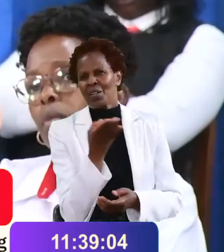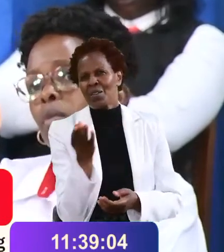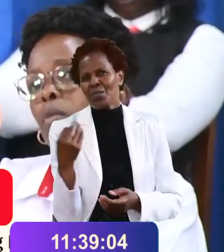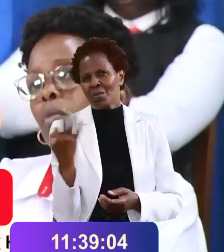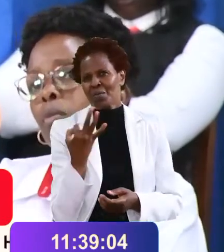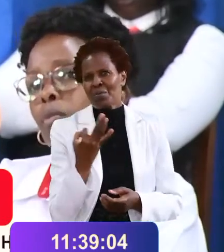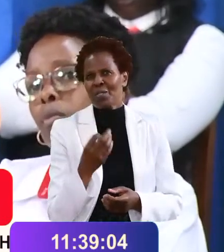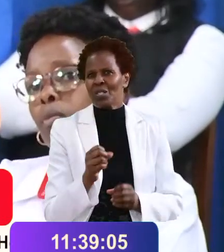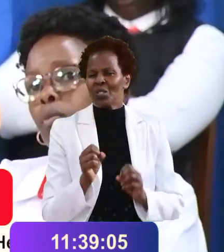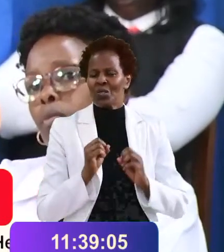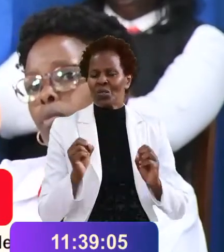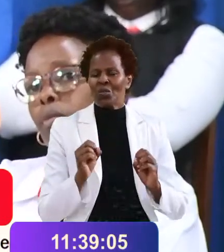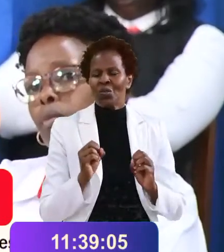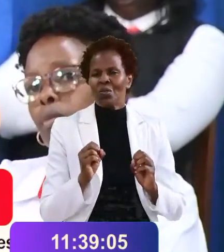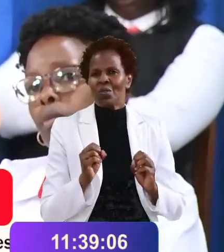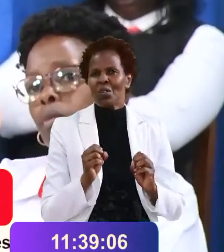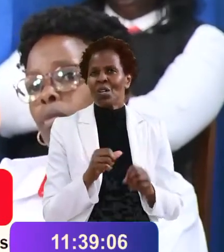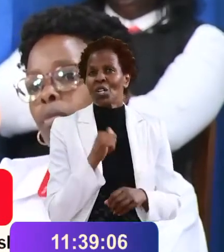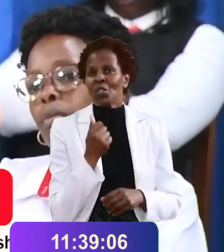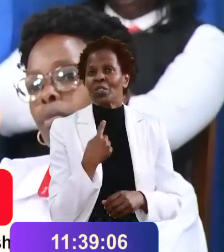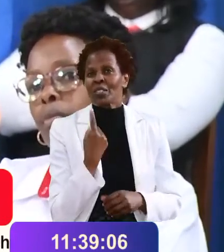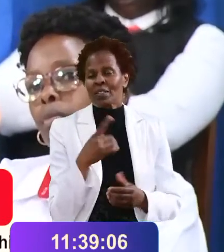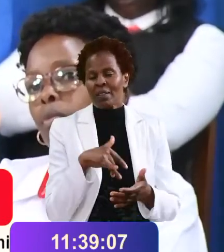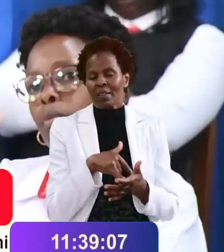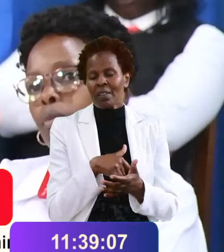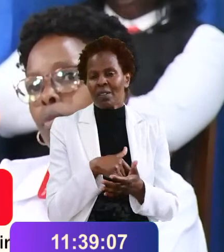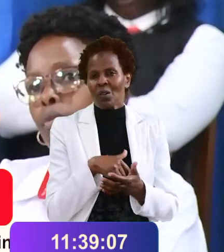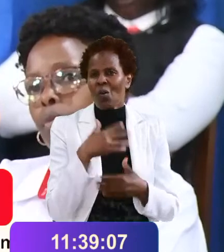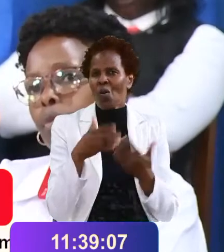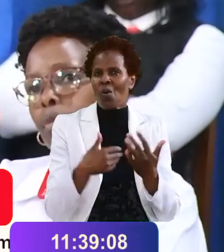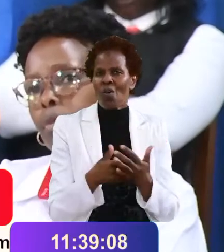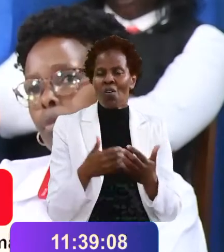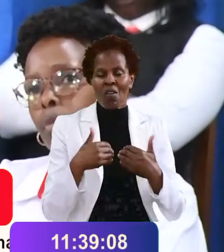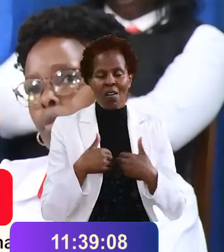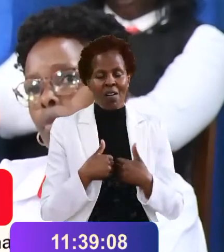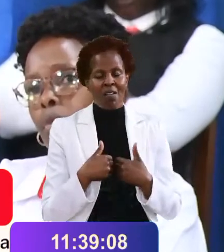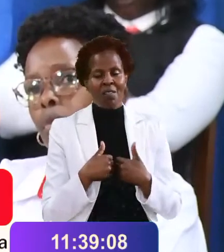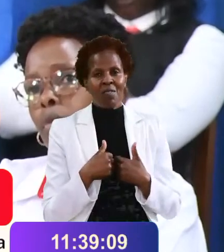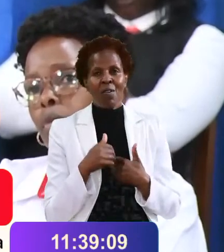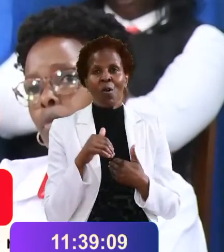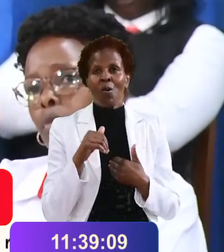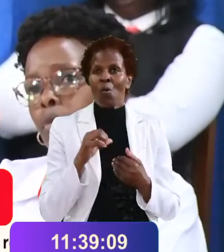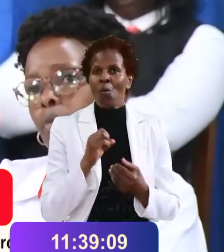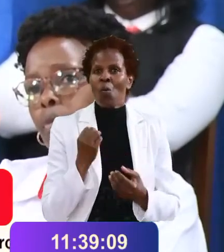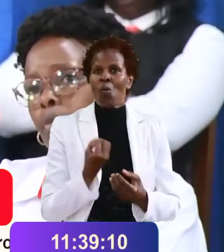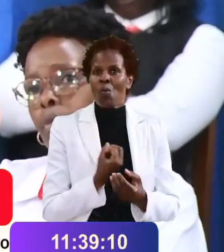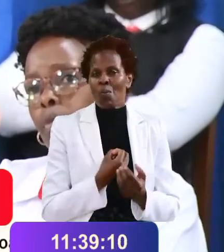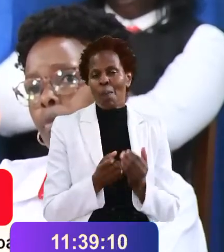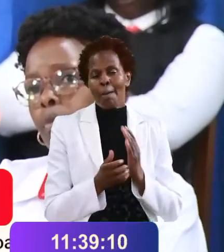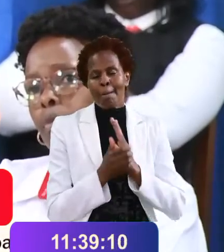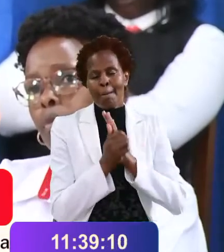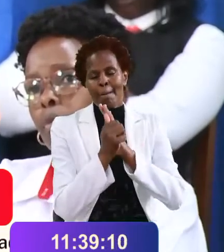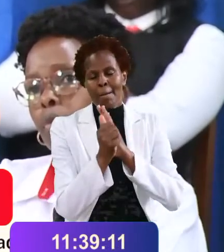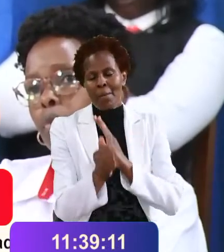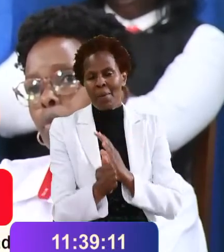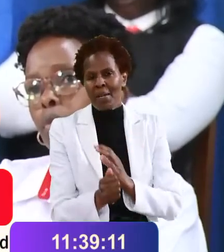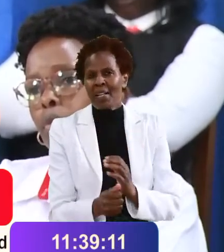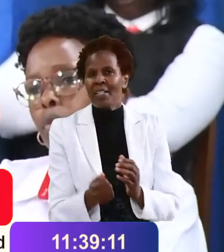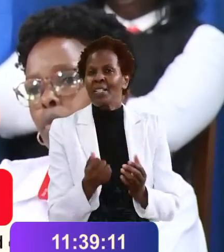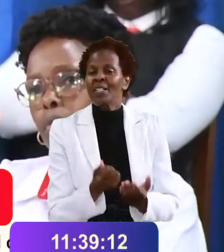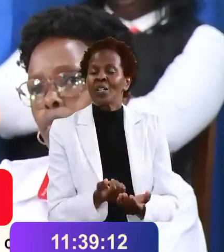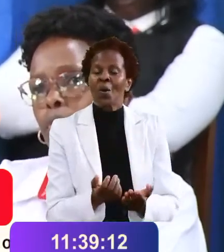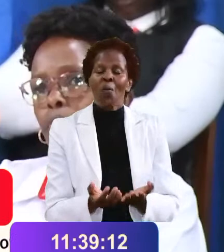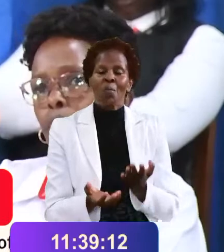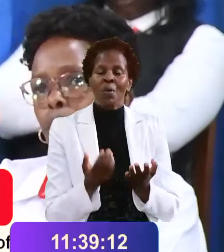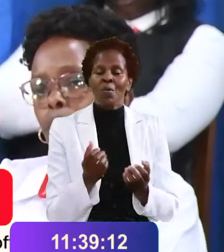nini. Haufai kusema hivyo. Kila mtu ako na kipawa lake, na amelinganishwa na kile Mungu